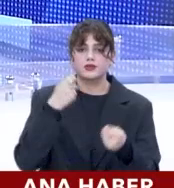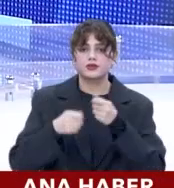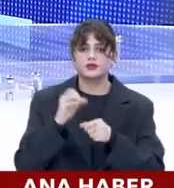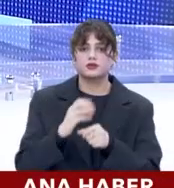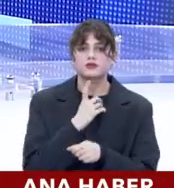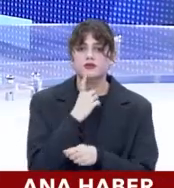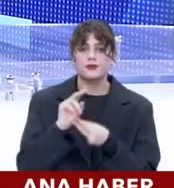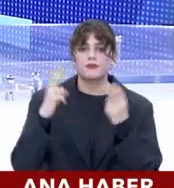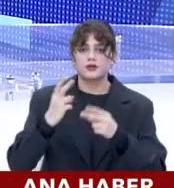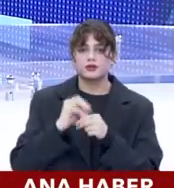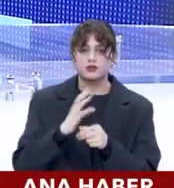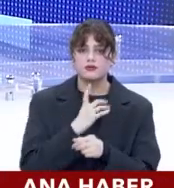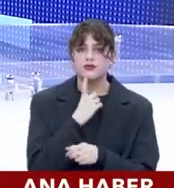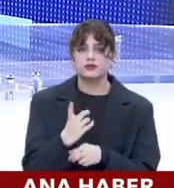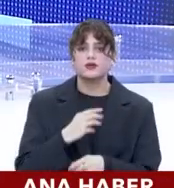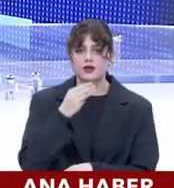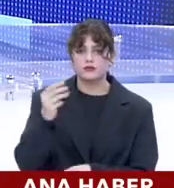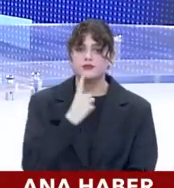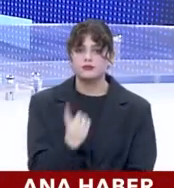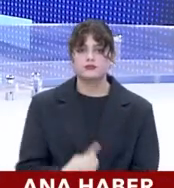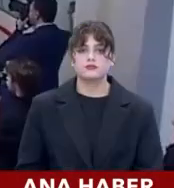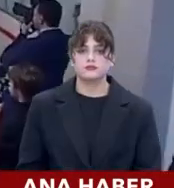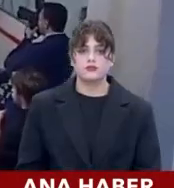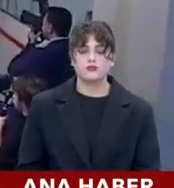da mesajları vardı Erdoğan.